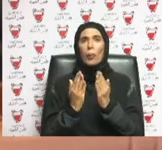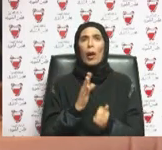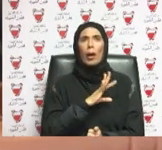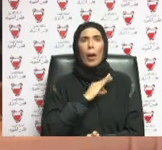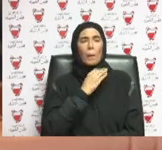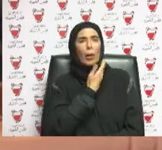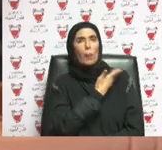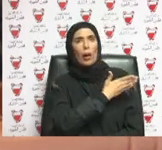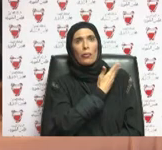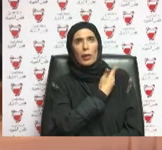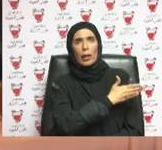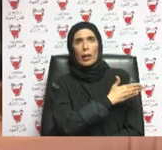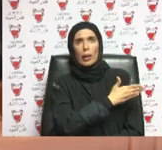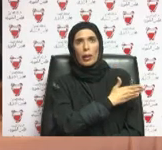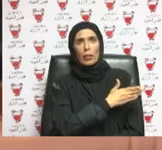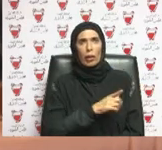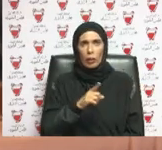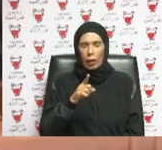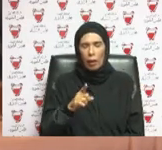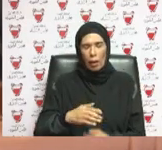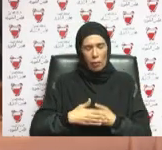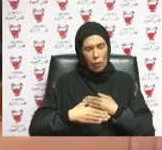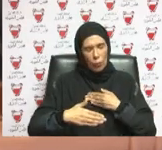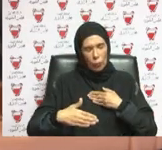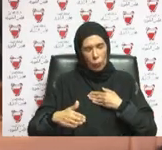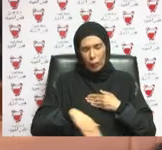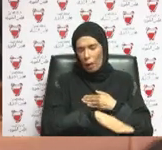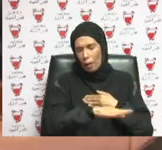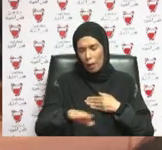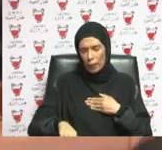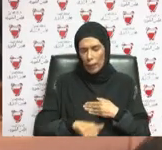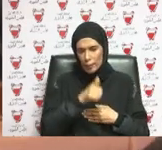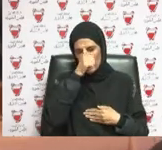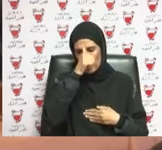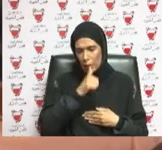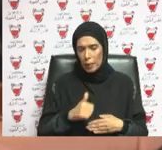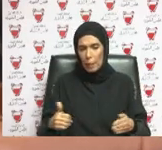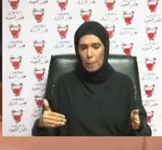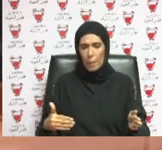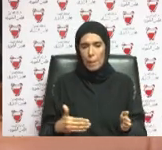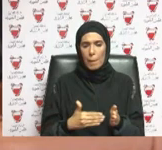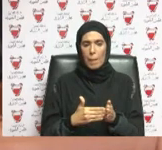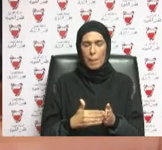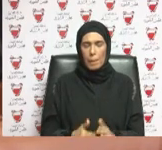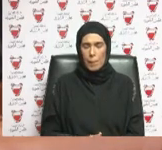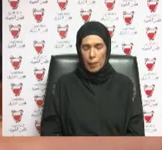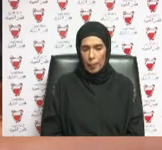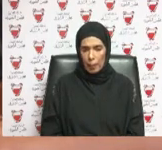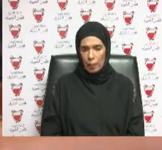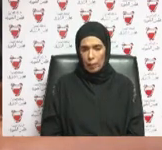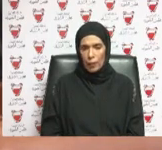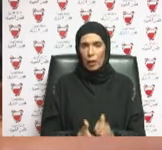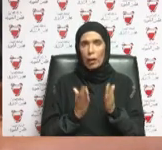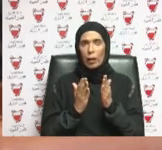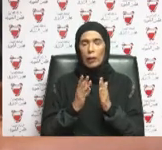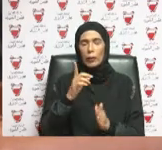والمغفرة، وإنا على فراقك لمحزونون. في الختام سيد الرئيس، أدعو الله